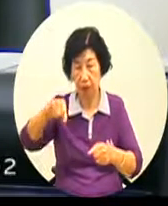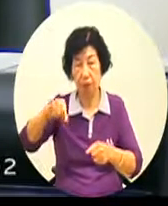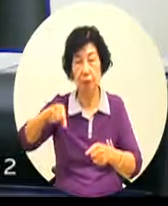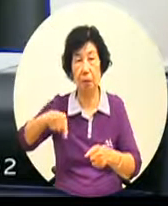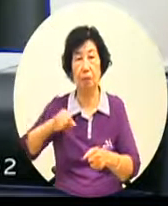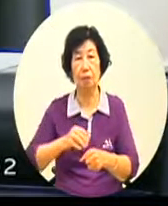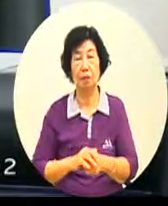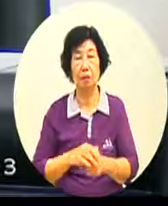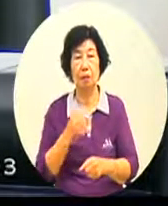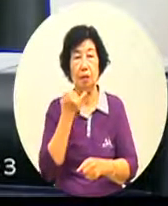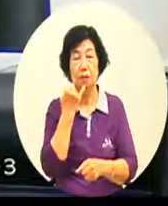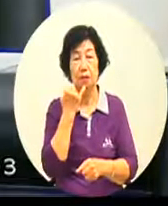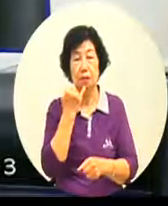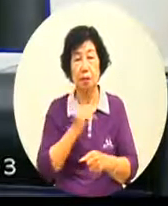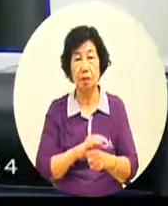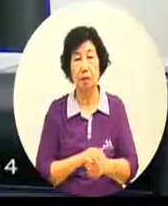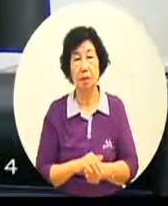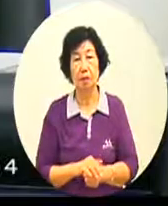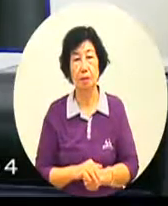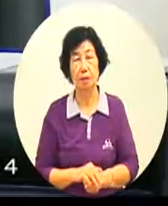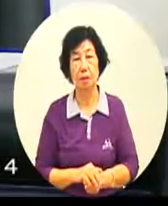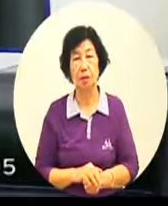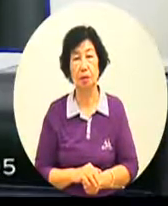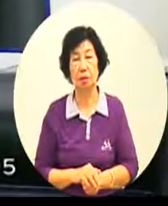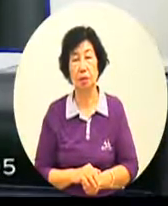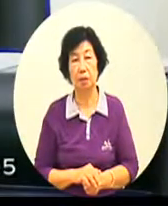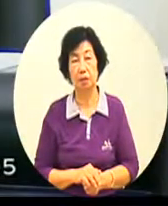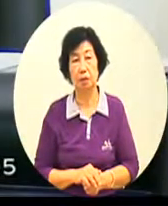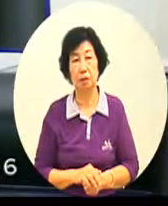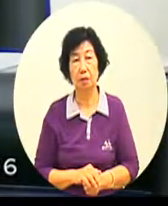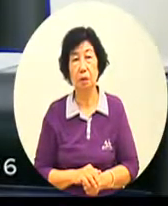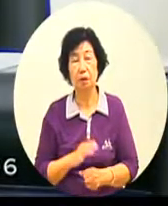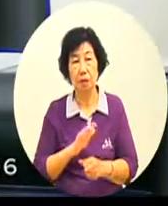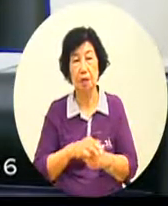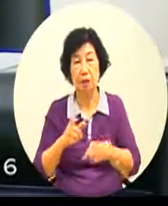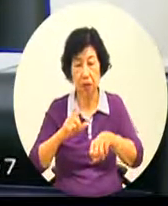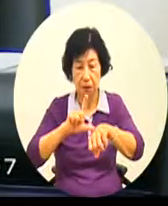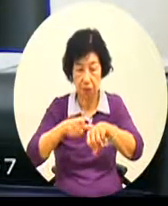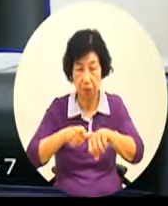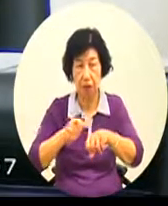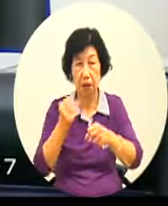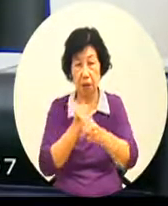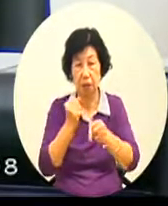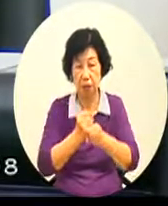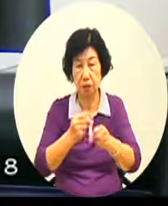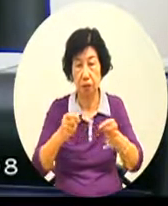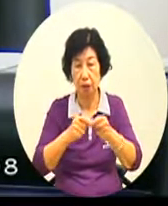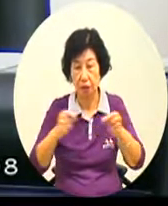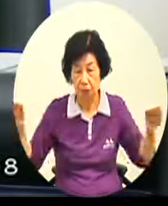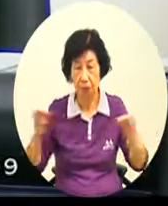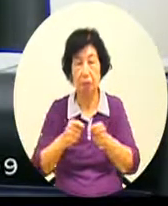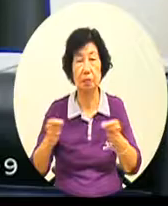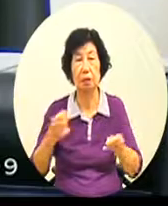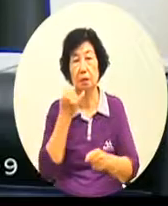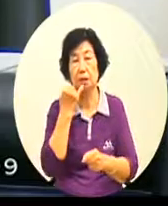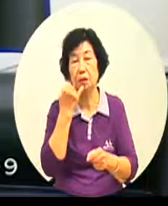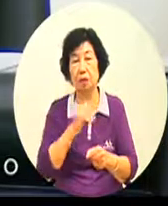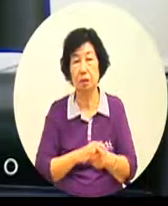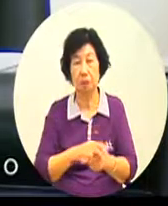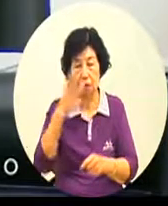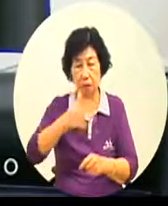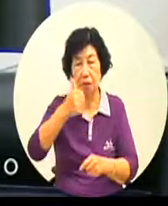可以哦做这个哦这个工时的一个延长。哦，那接着雇主应